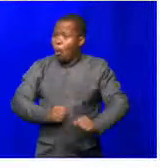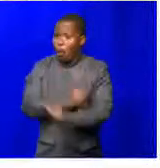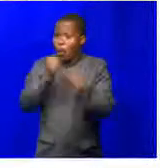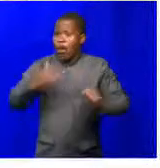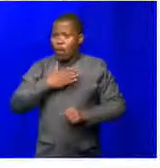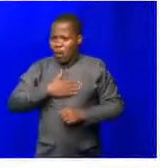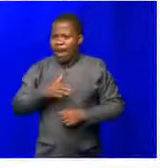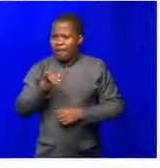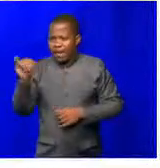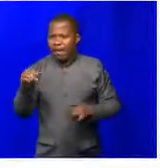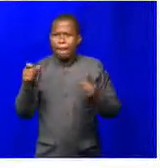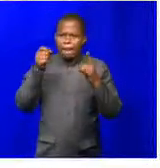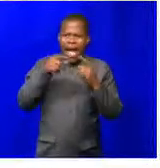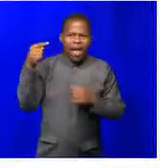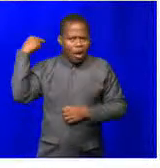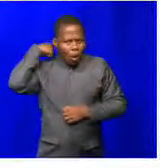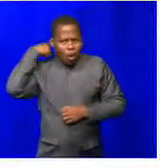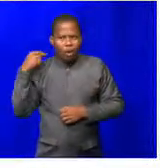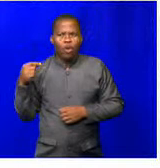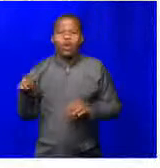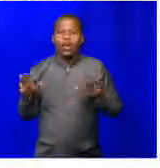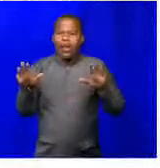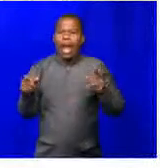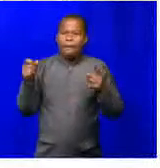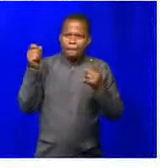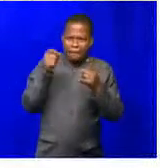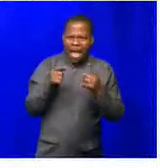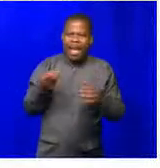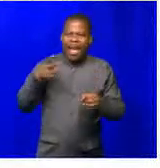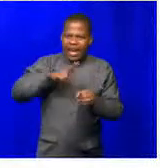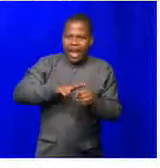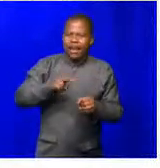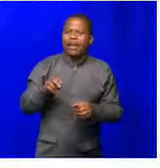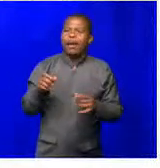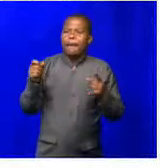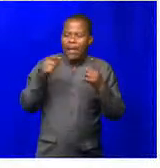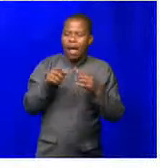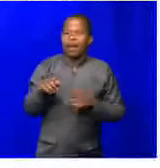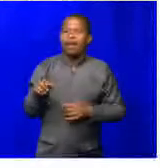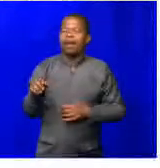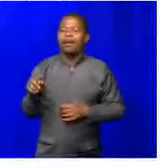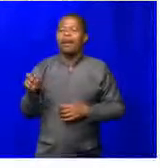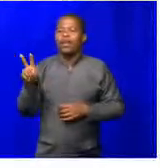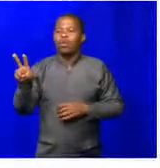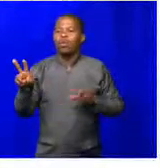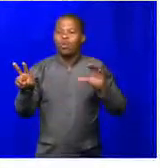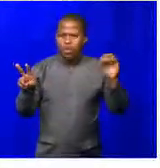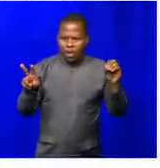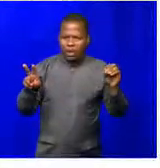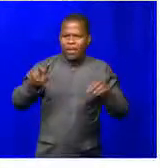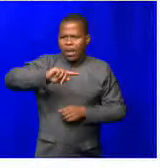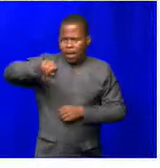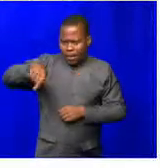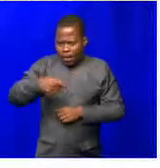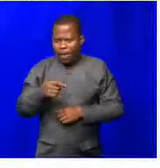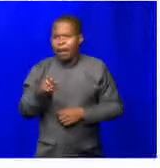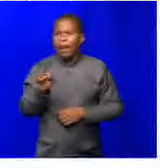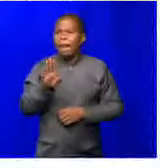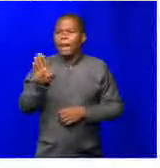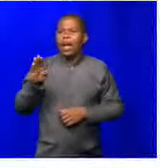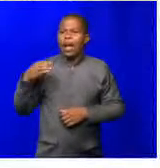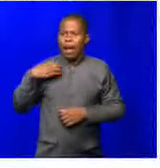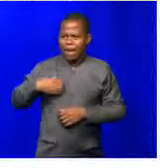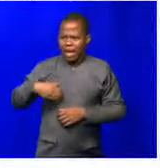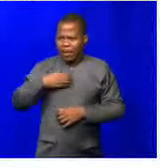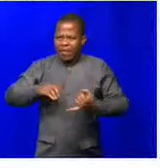legadla ekuqala ngaKarim Benzema waphinze wabuya Velvet kungakayiwa ikhefini washaya lesibili. Esigabeni sesibili itamile ihlasela iBarcelona efuna